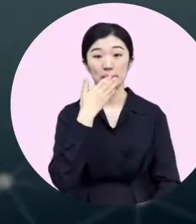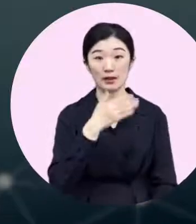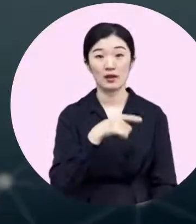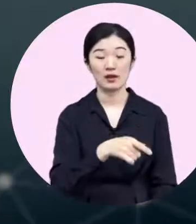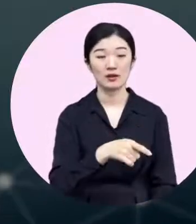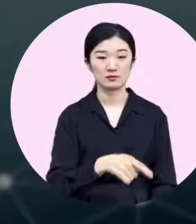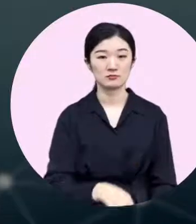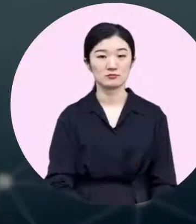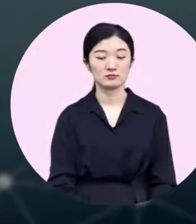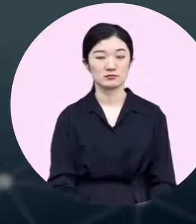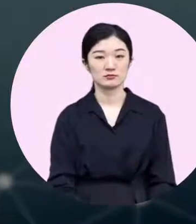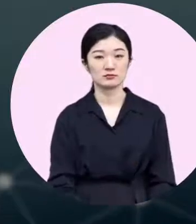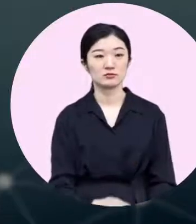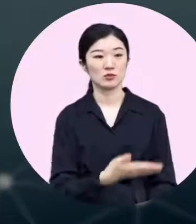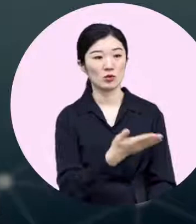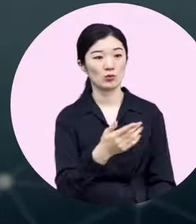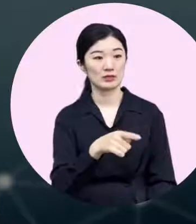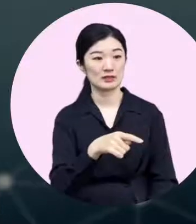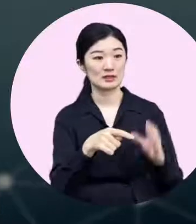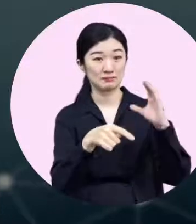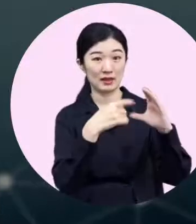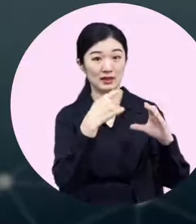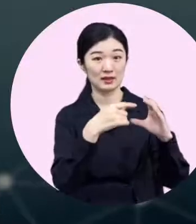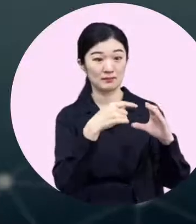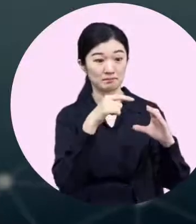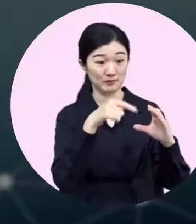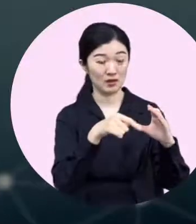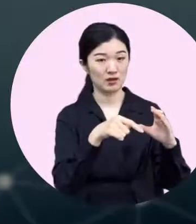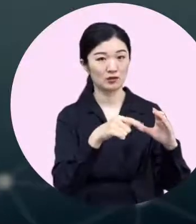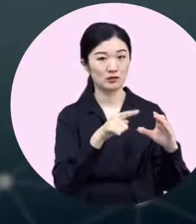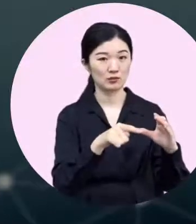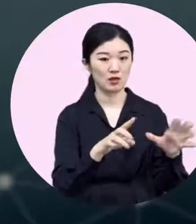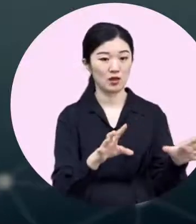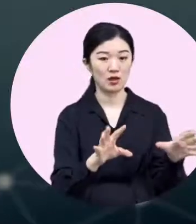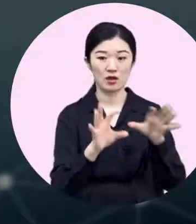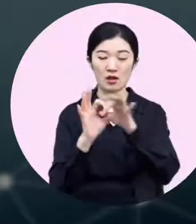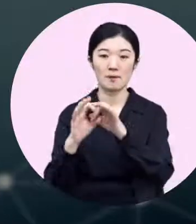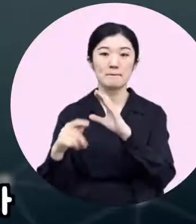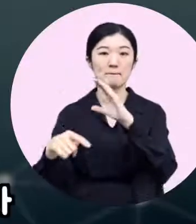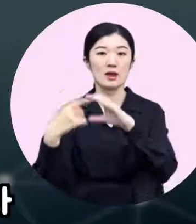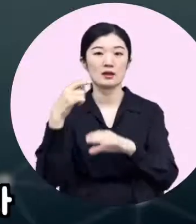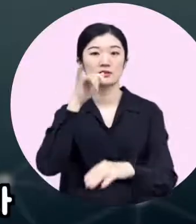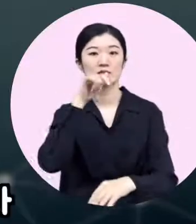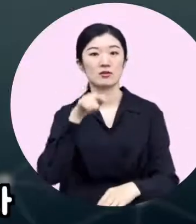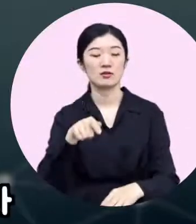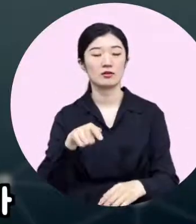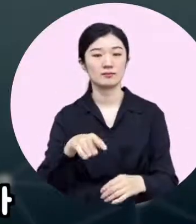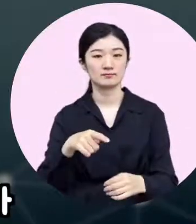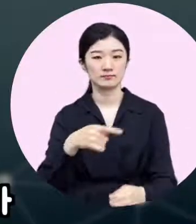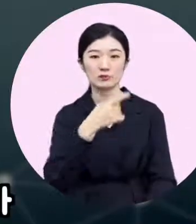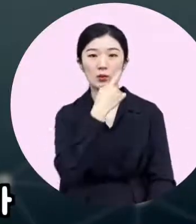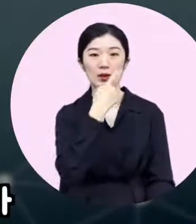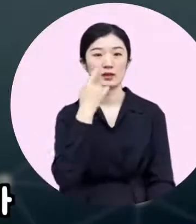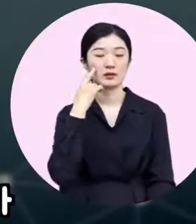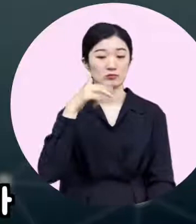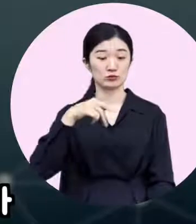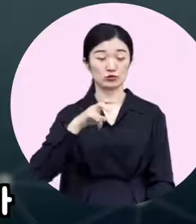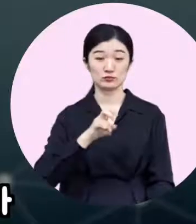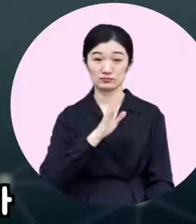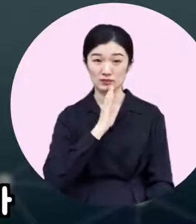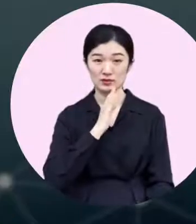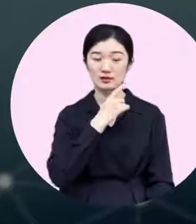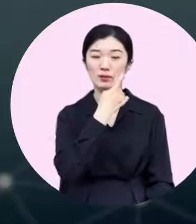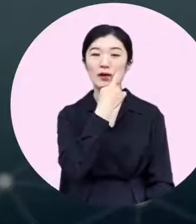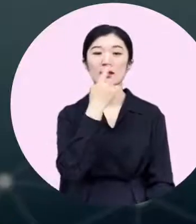이제 여러분들이 여기에다 적은 이메일로 그 메일이 하나 올 거예요. 이 줌 계정에 대한 이제 확인 이메일이 하나 올